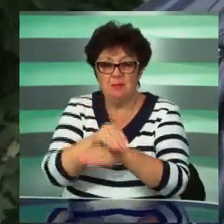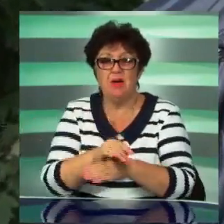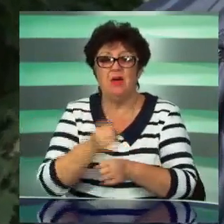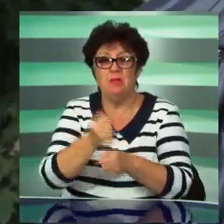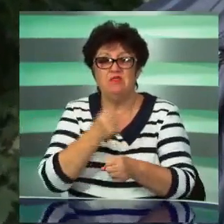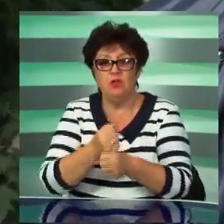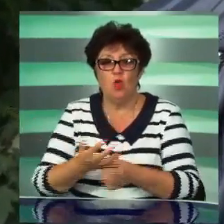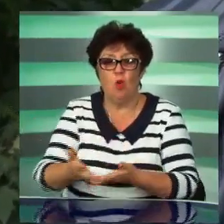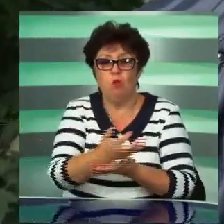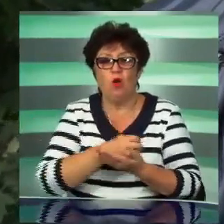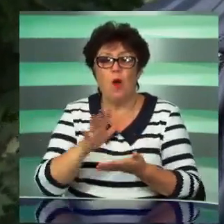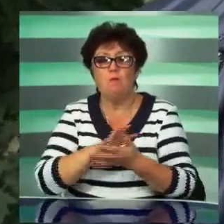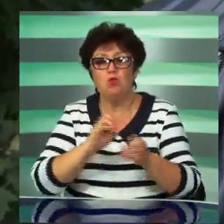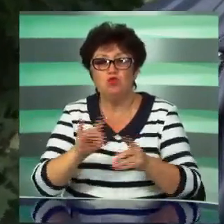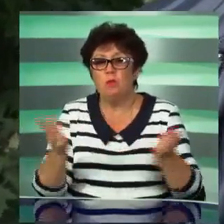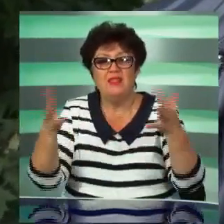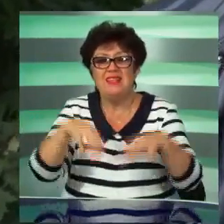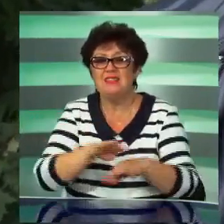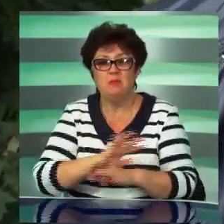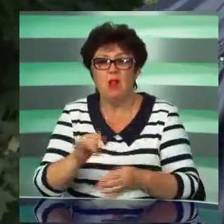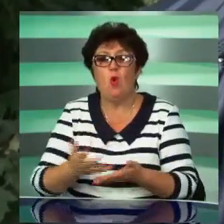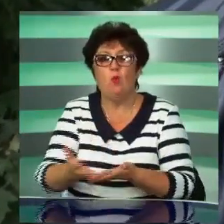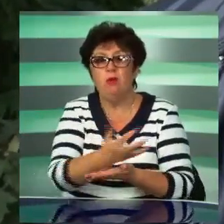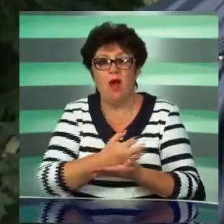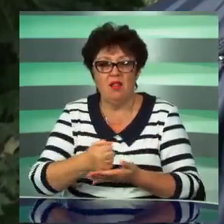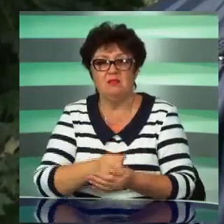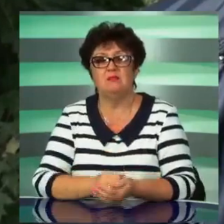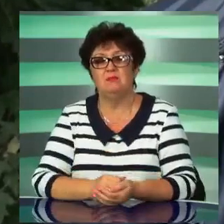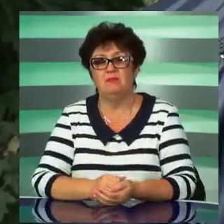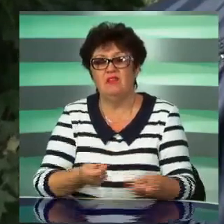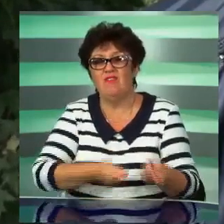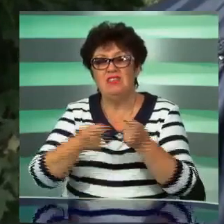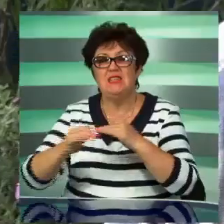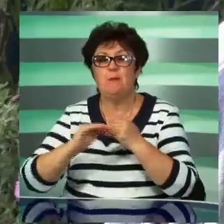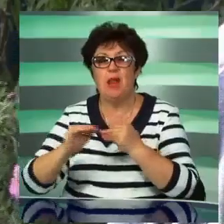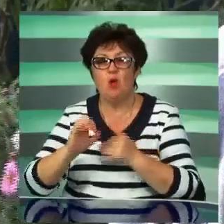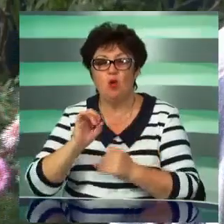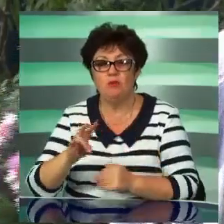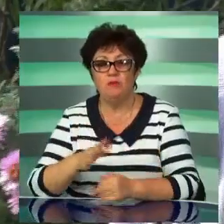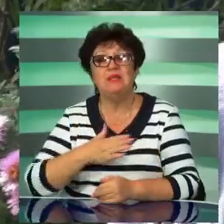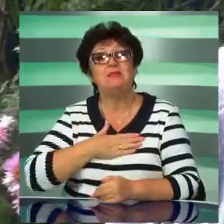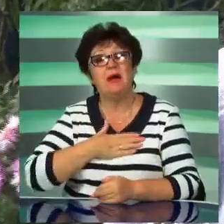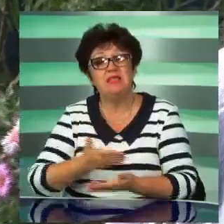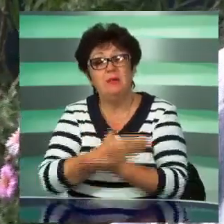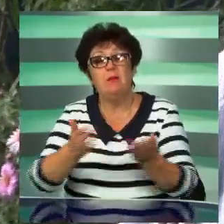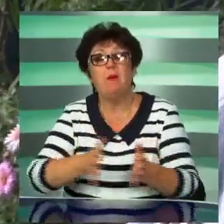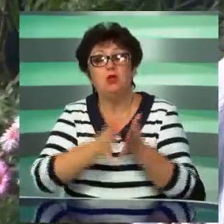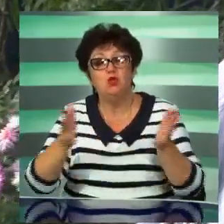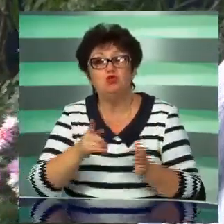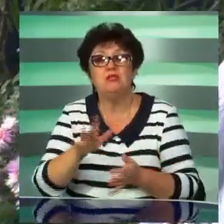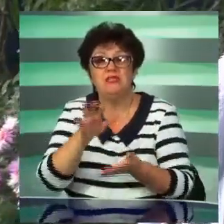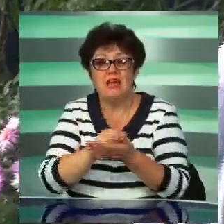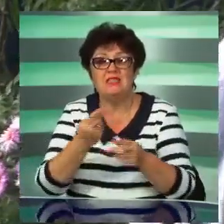производится уборка мусора, чтобы она не засыпалась, а убиралась и вывозилась на полигон ТБЛ. Спасибо им большое, что они занялись